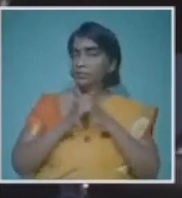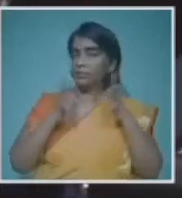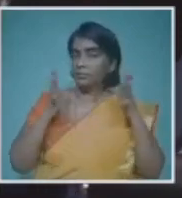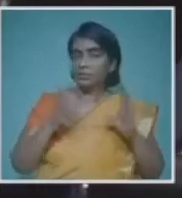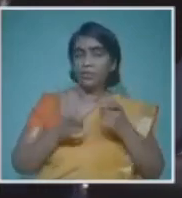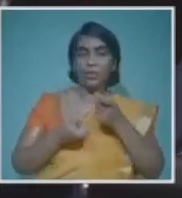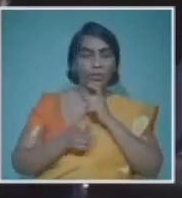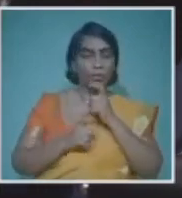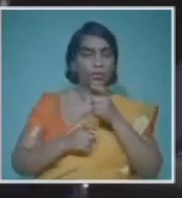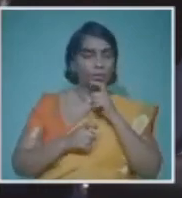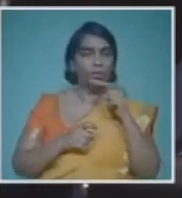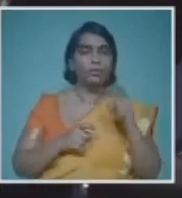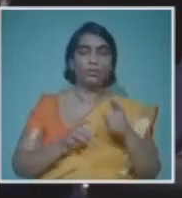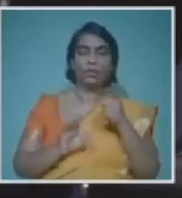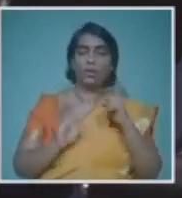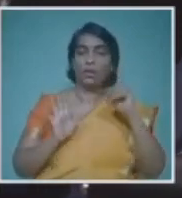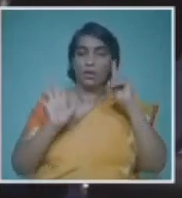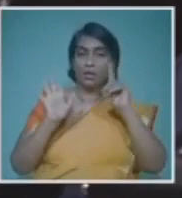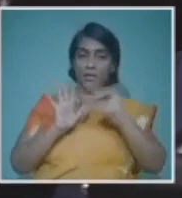නඩු ප්‍රමාණය